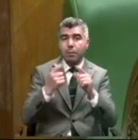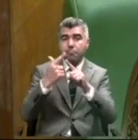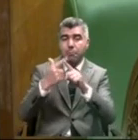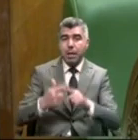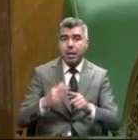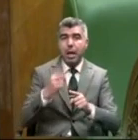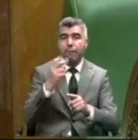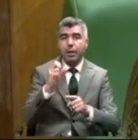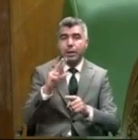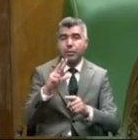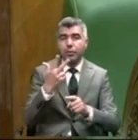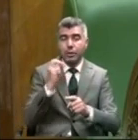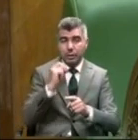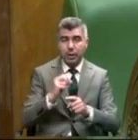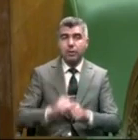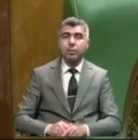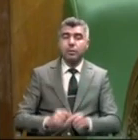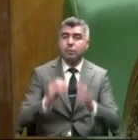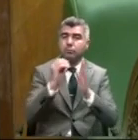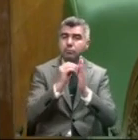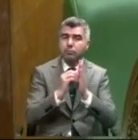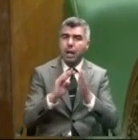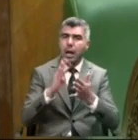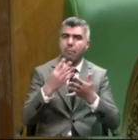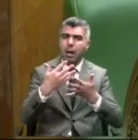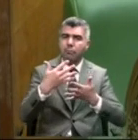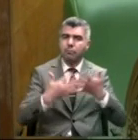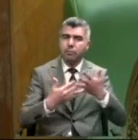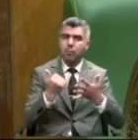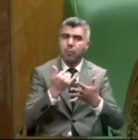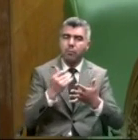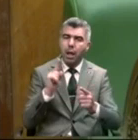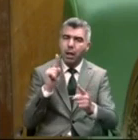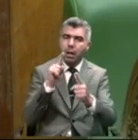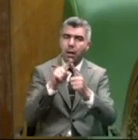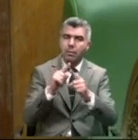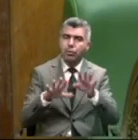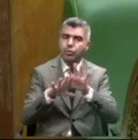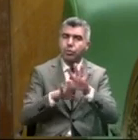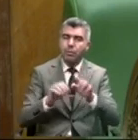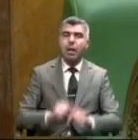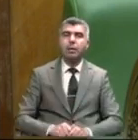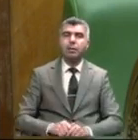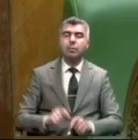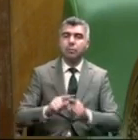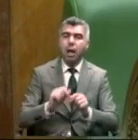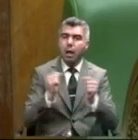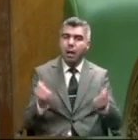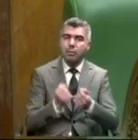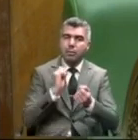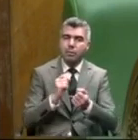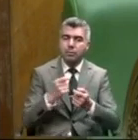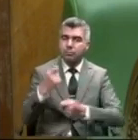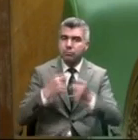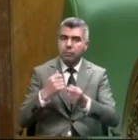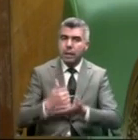على اولويات يمكن تلخيصها في اربعه محاور تهم ترسيخ ركائز الدوله الاجتماعيه وانعاش الاقتصاد الوطني من خلال